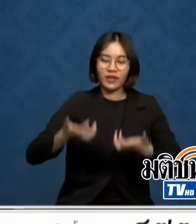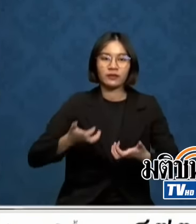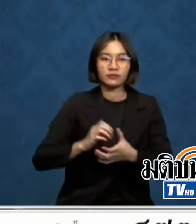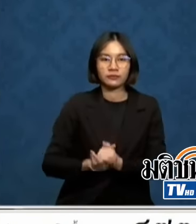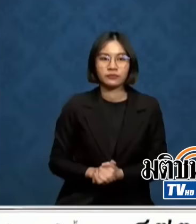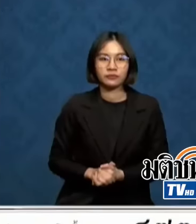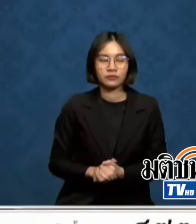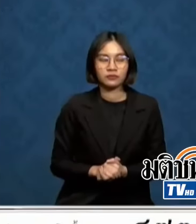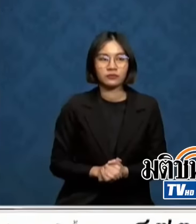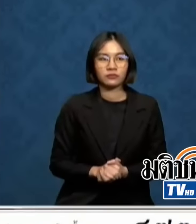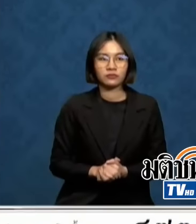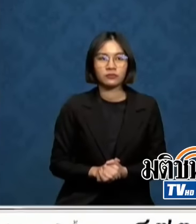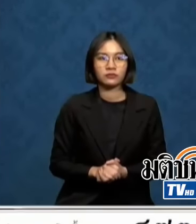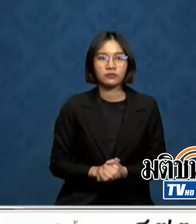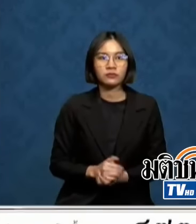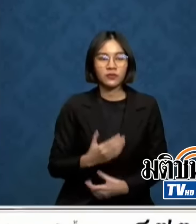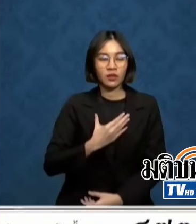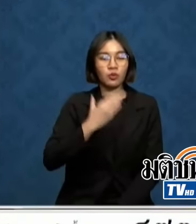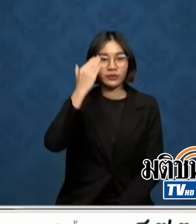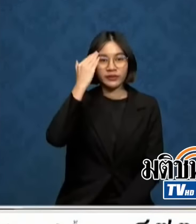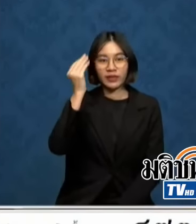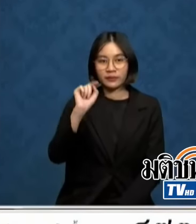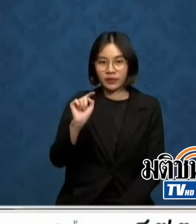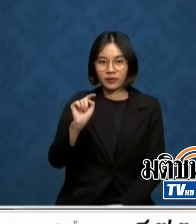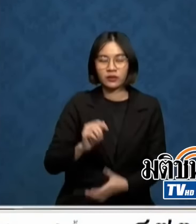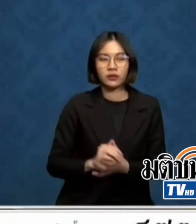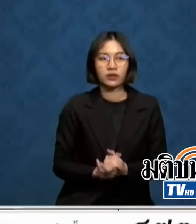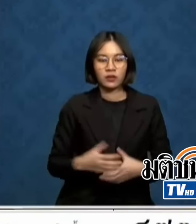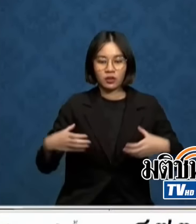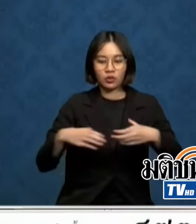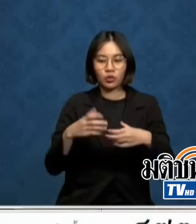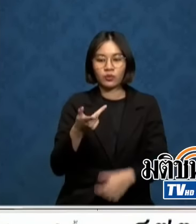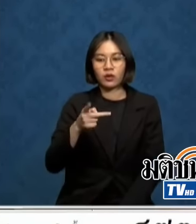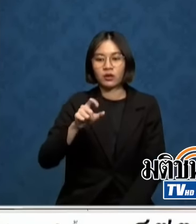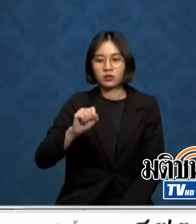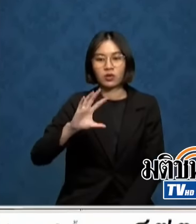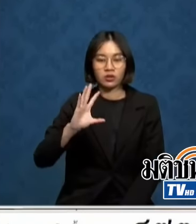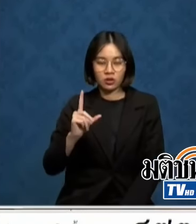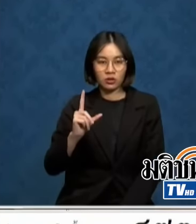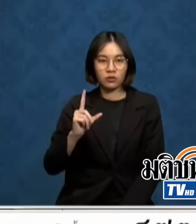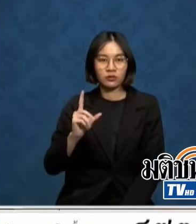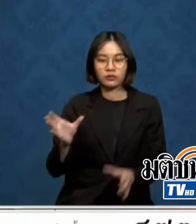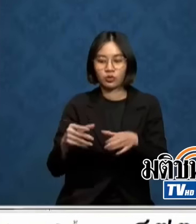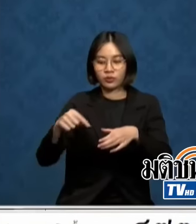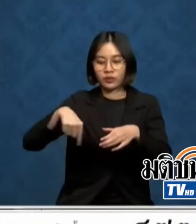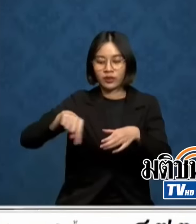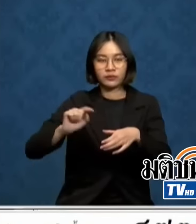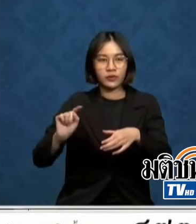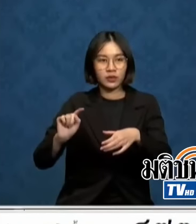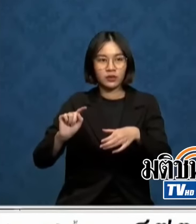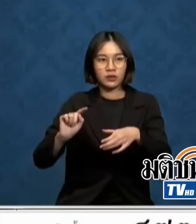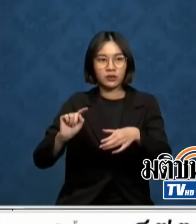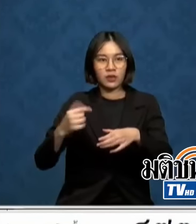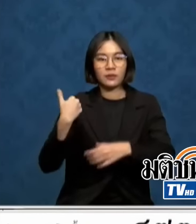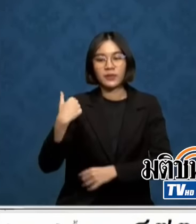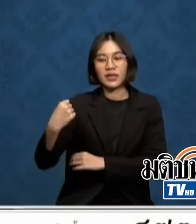มโหฬารท่านประธานครับผมทราบดีครับว่าคณะรักษาความสงบแห่งชาติหรือคสชนั้นได้